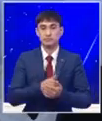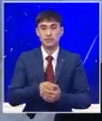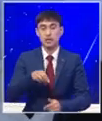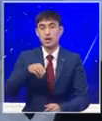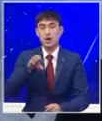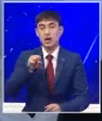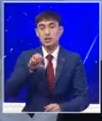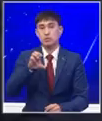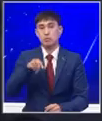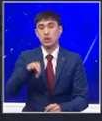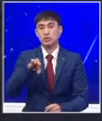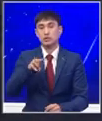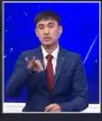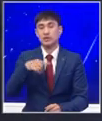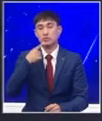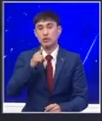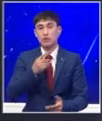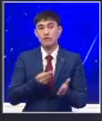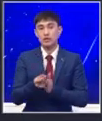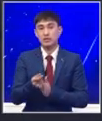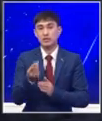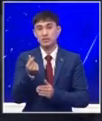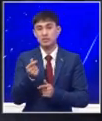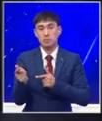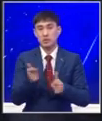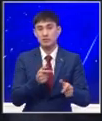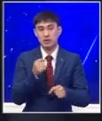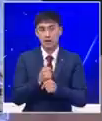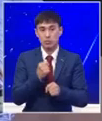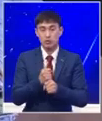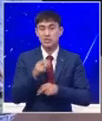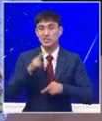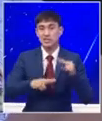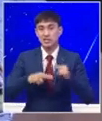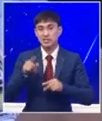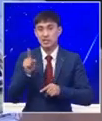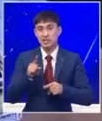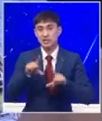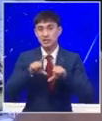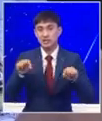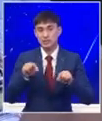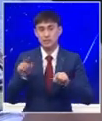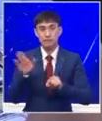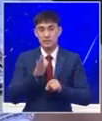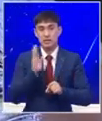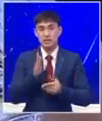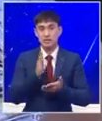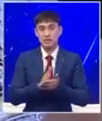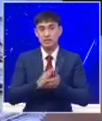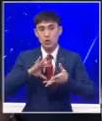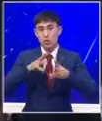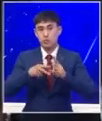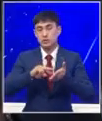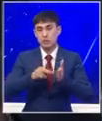также отметил, что на сегодняшний день выделены средства на подготовительные работы и строительство некоторых зданий. Все они предусмотрены